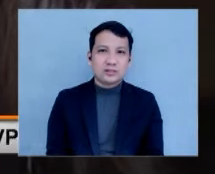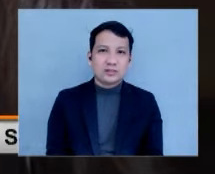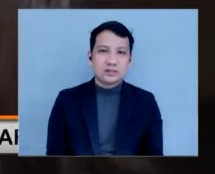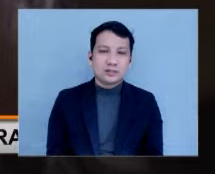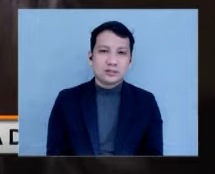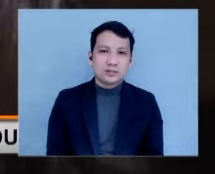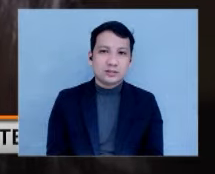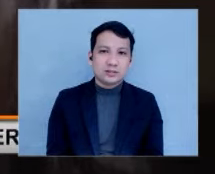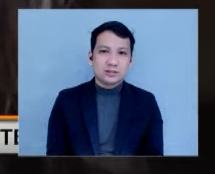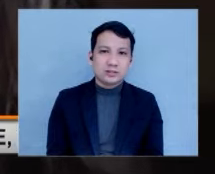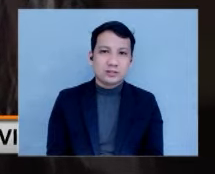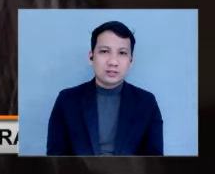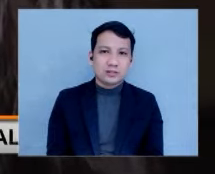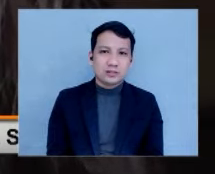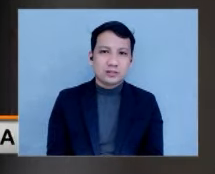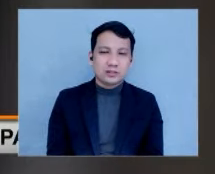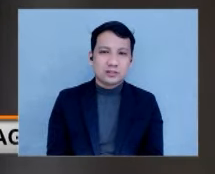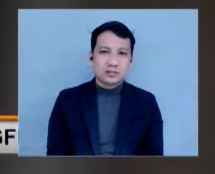lang?